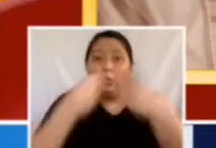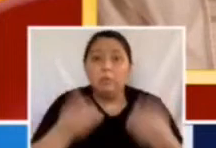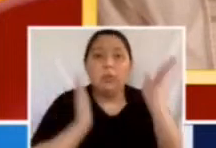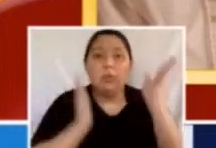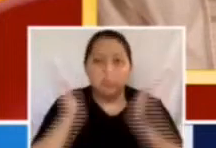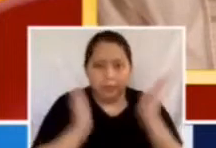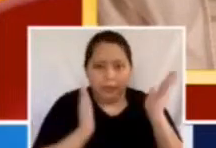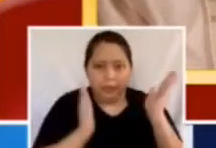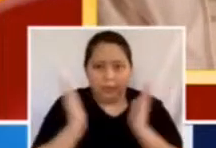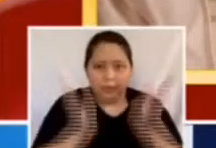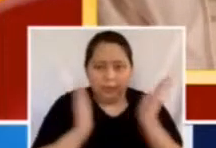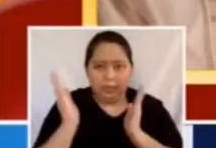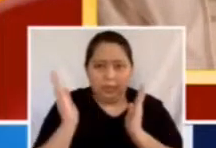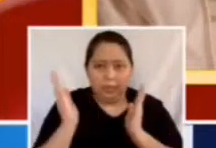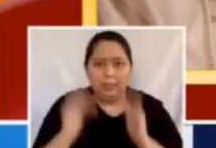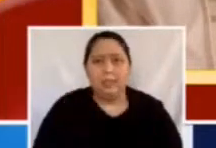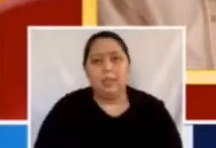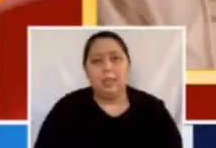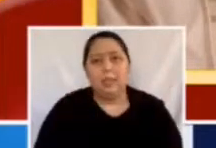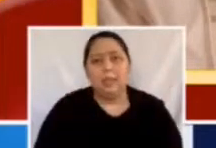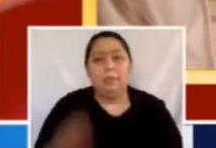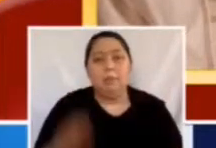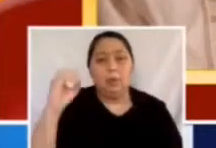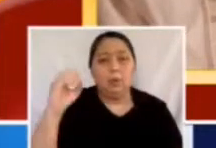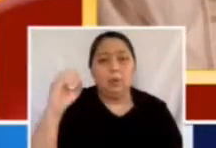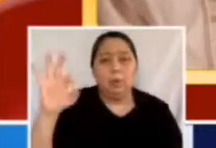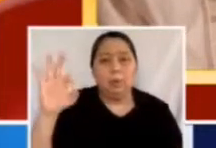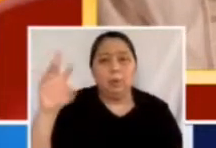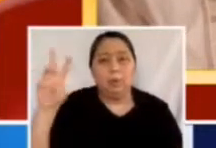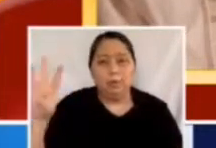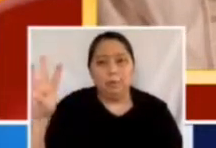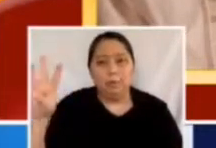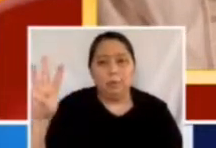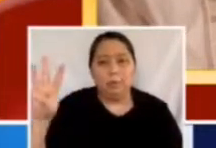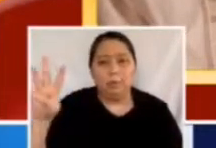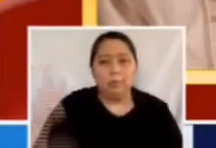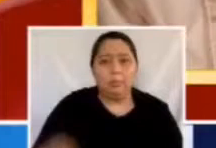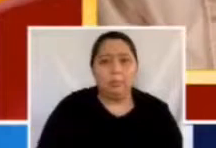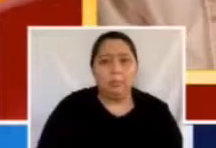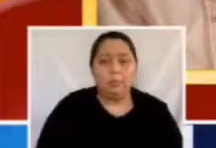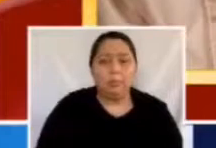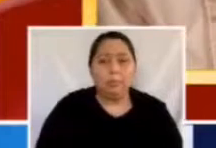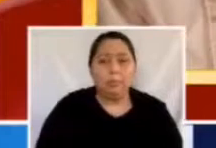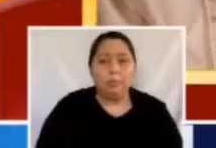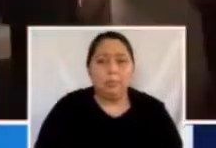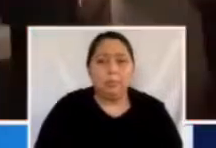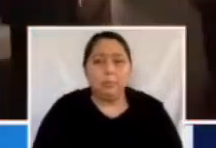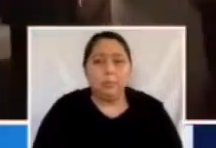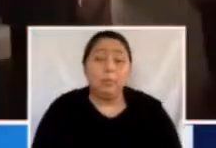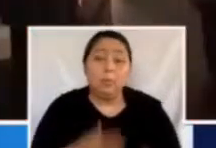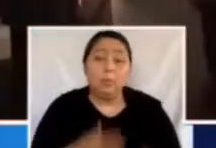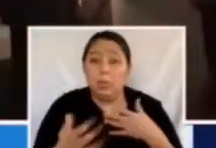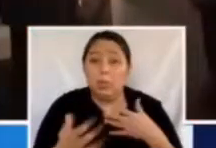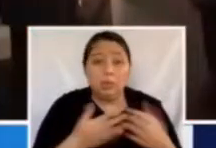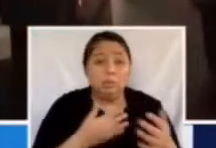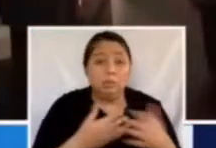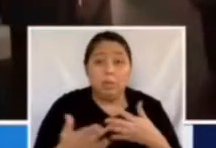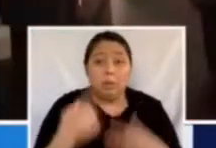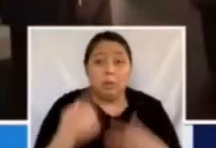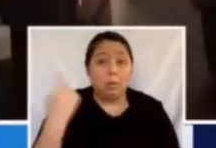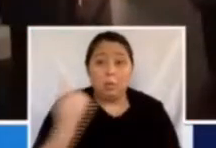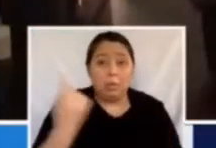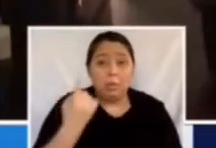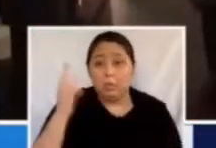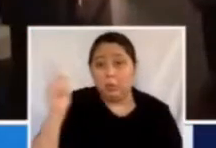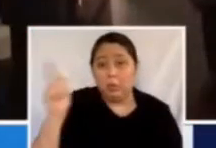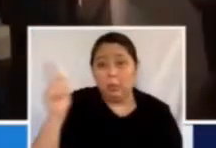lahat. Stay home and keep safe po. Maraming salamat po, Ambassador Alan Timbayan ng Embassy